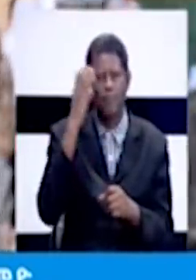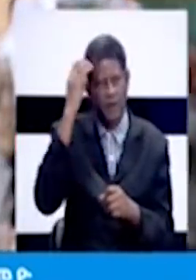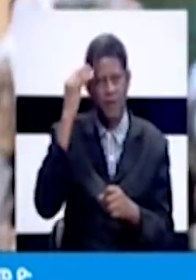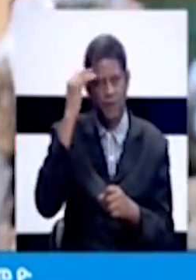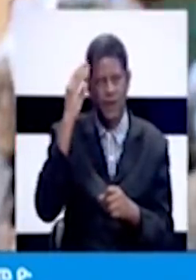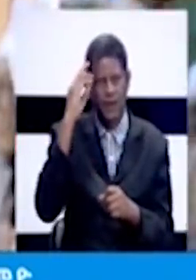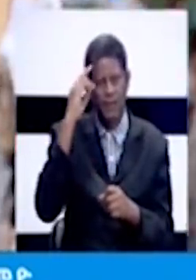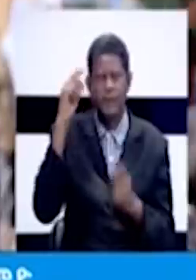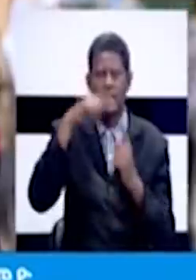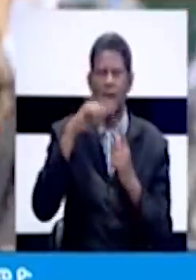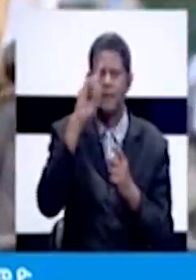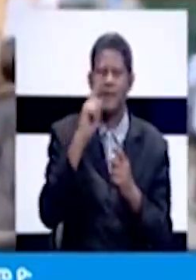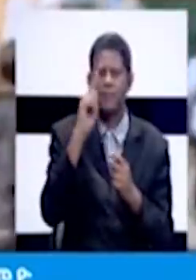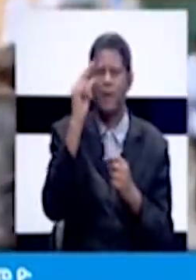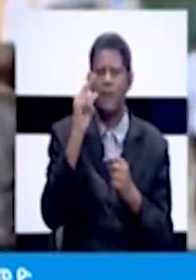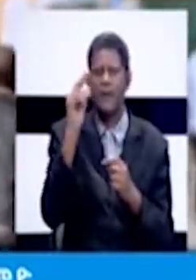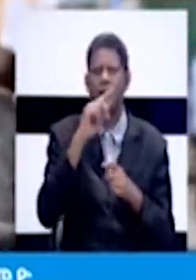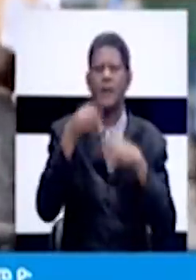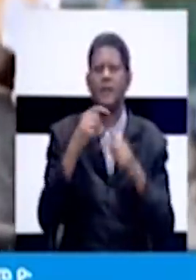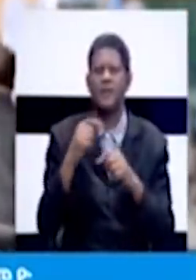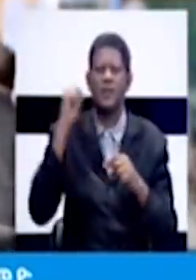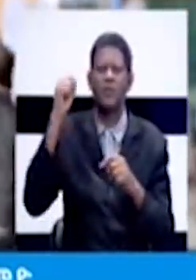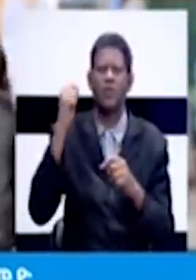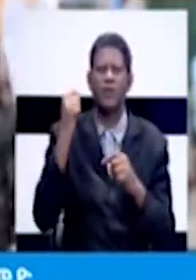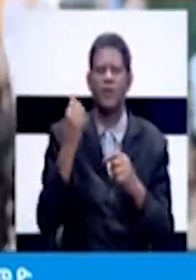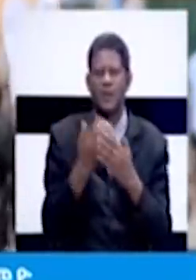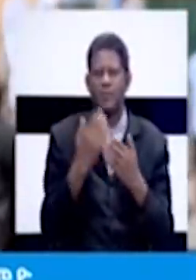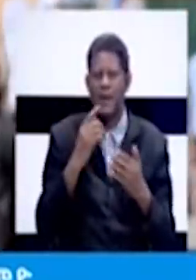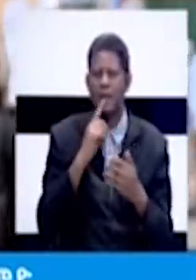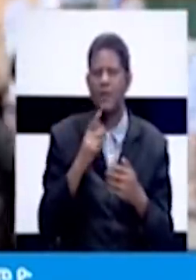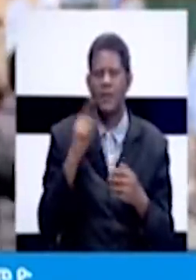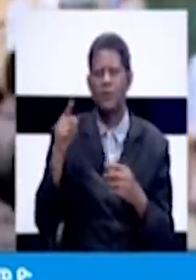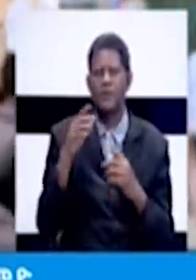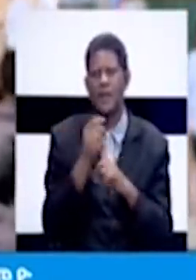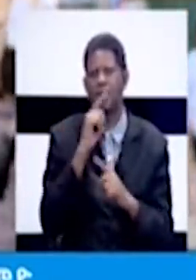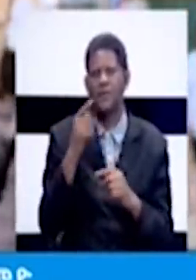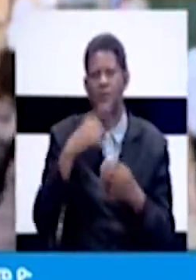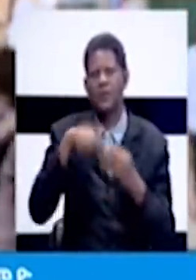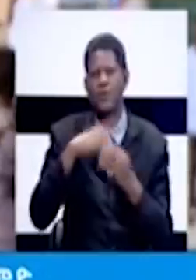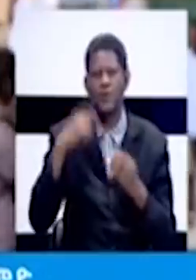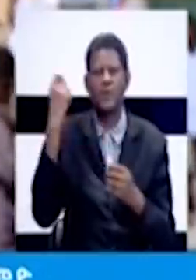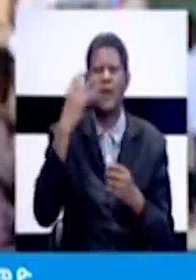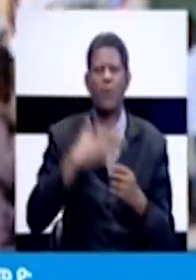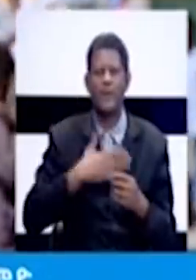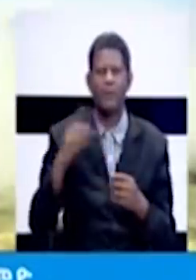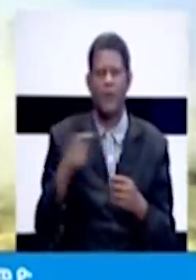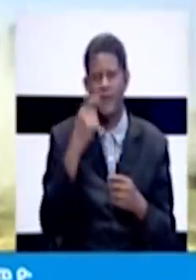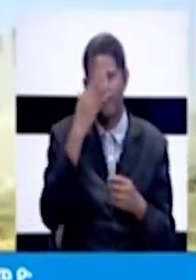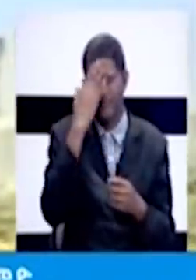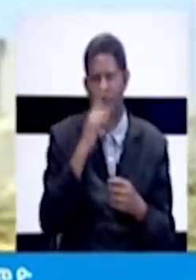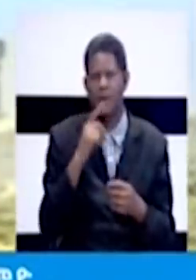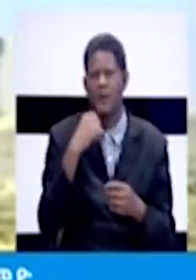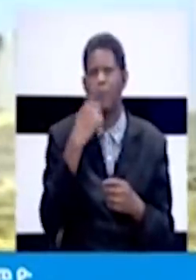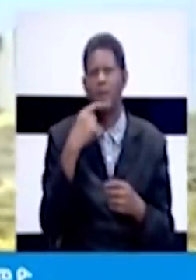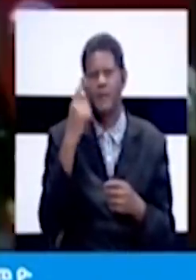خغل يفكر نيريو او درا يا ناوي لحزه يزون زرو زرو كن تعواتي مخنا روغوصيو من النتن